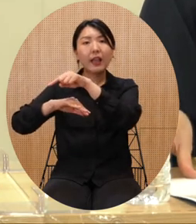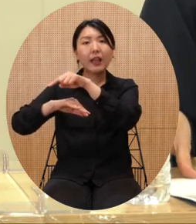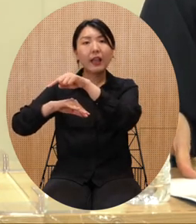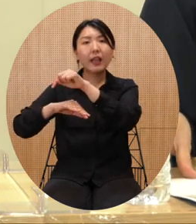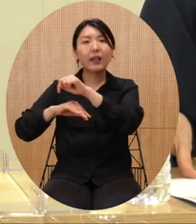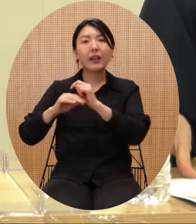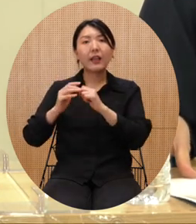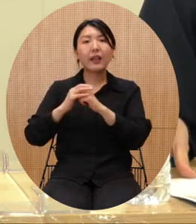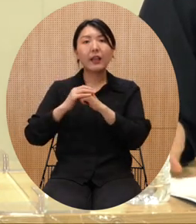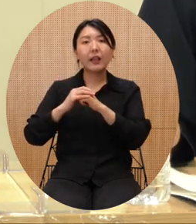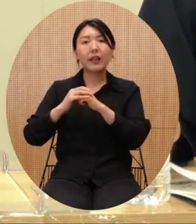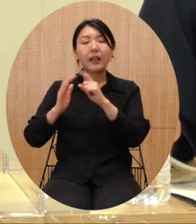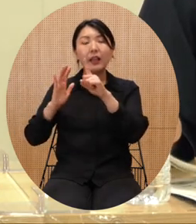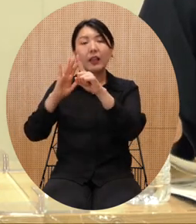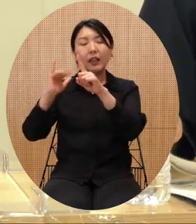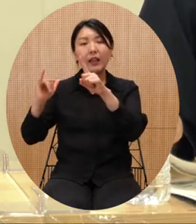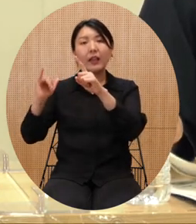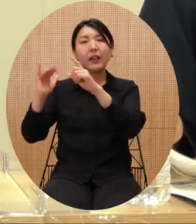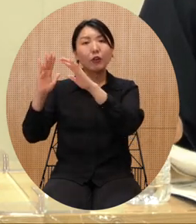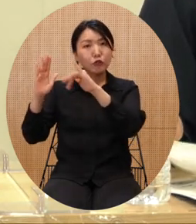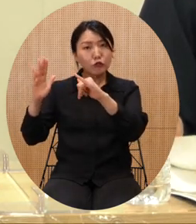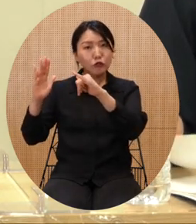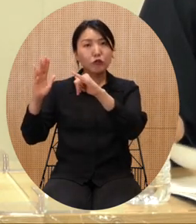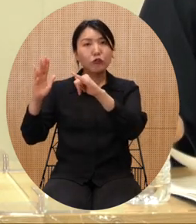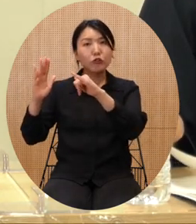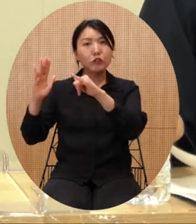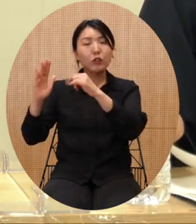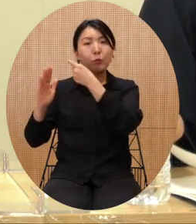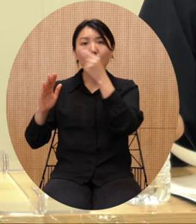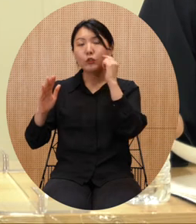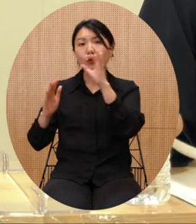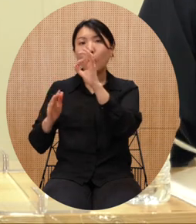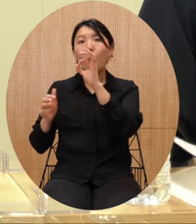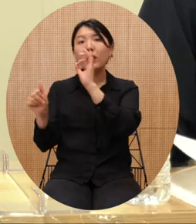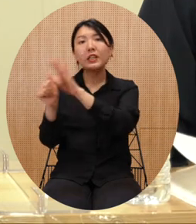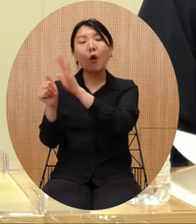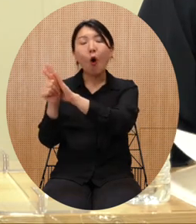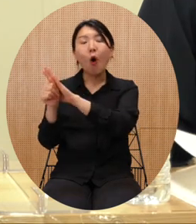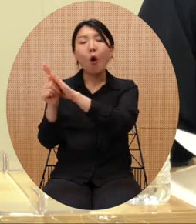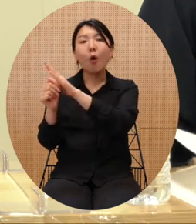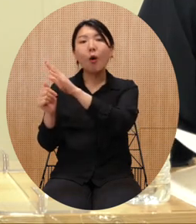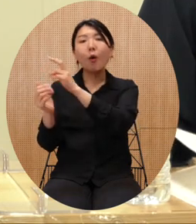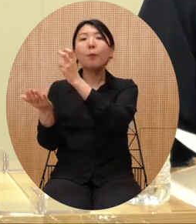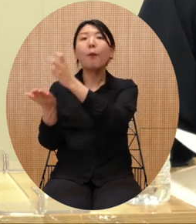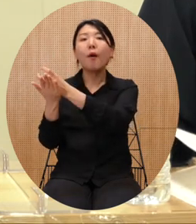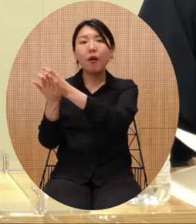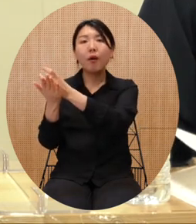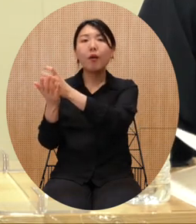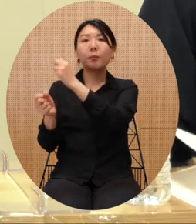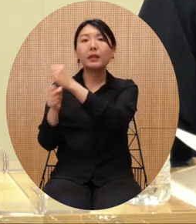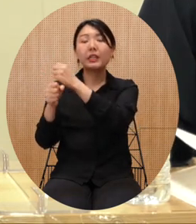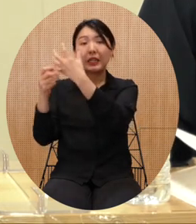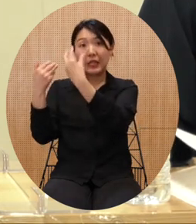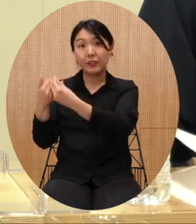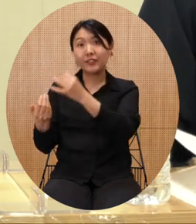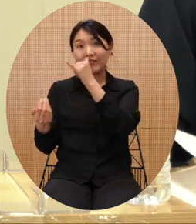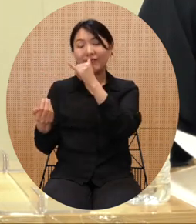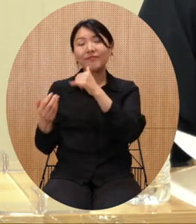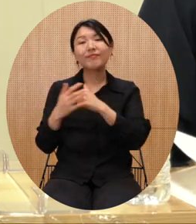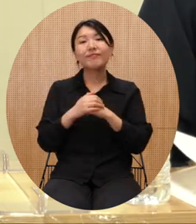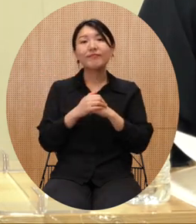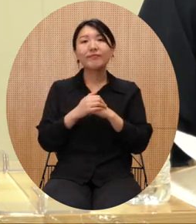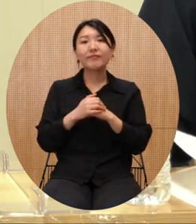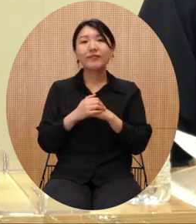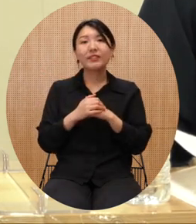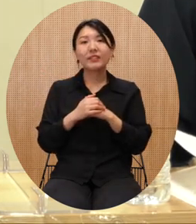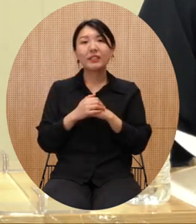안양시 같은 경우에는 청년 1인 가구의 어떤 보증금 지원 무슨 조례가 만들어진 사례도